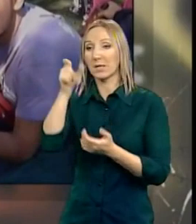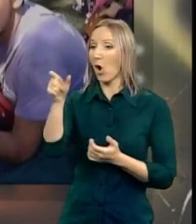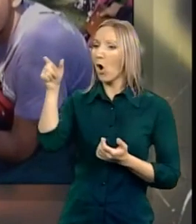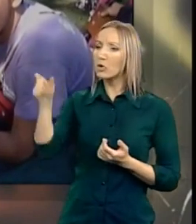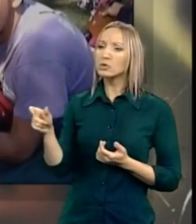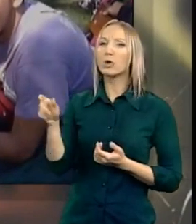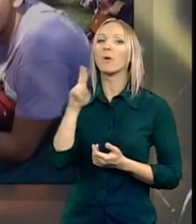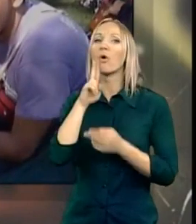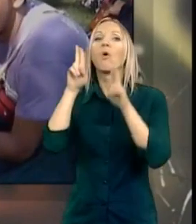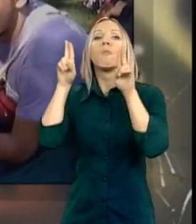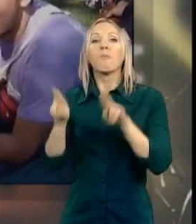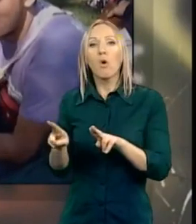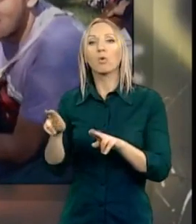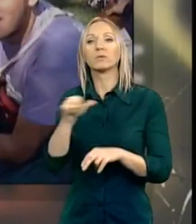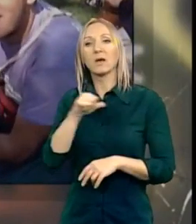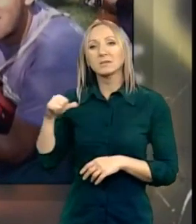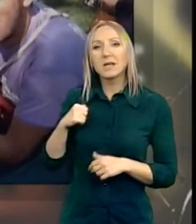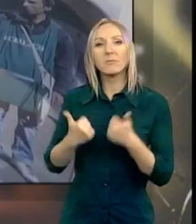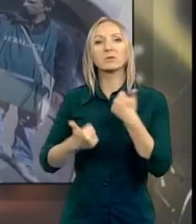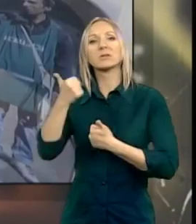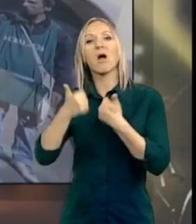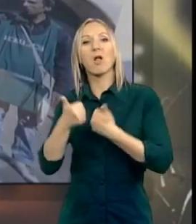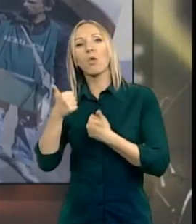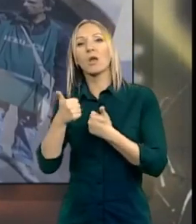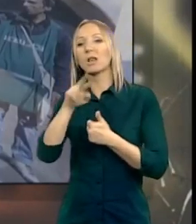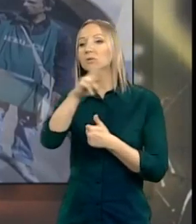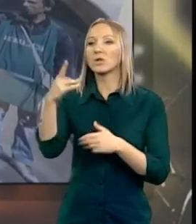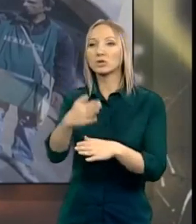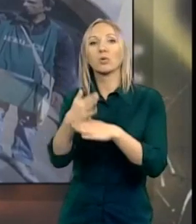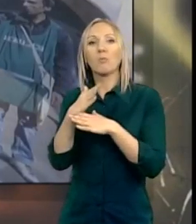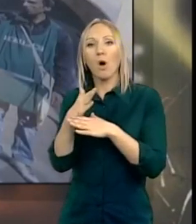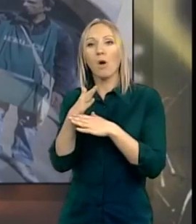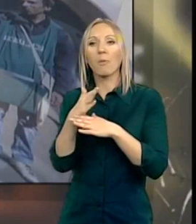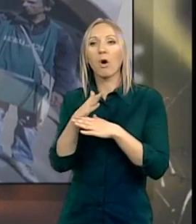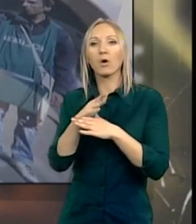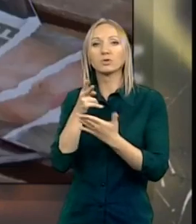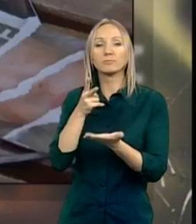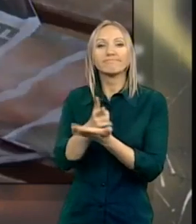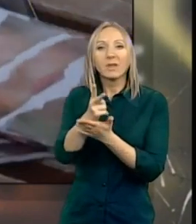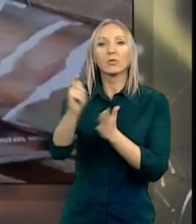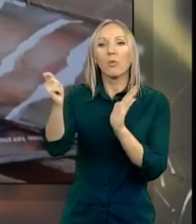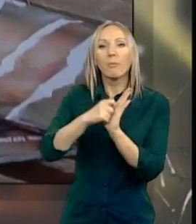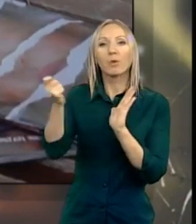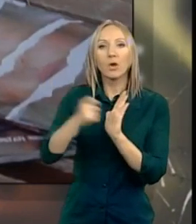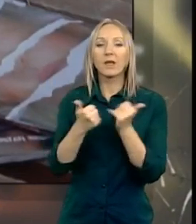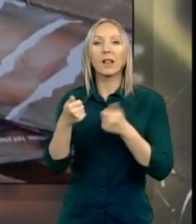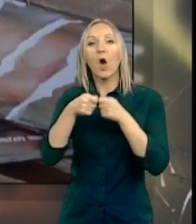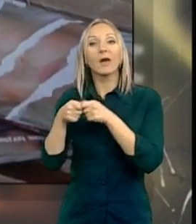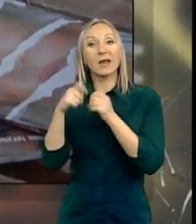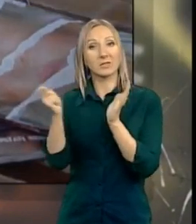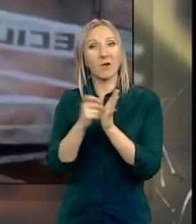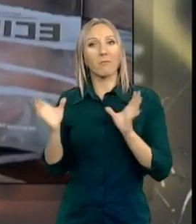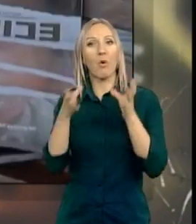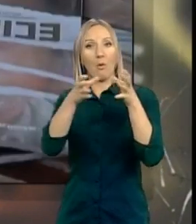koje su u mogućnosti da samostalno ili uz nečiju pomoć idu u prodaje ili idu u organizovanje prodaje